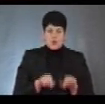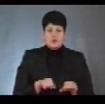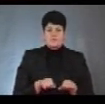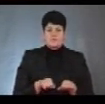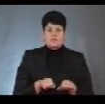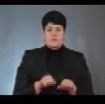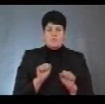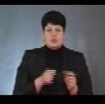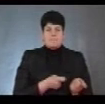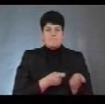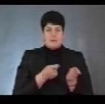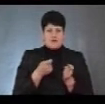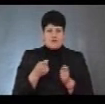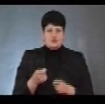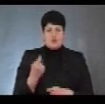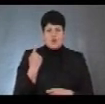кузові зможе перевозити